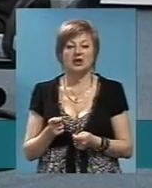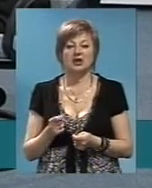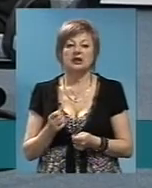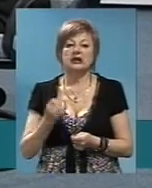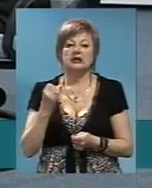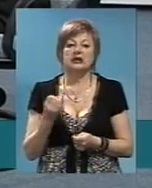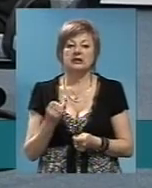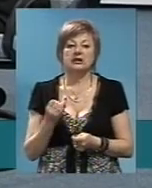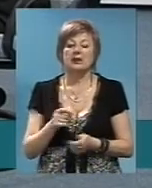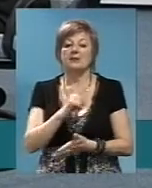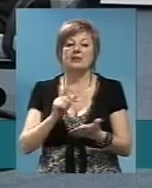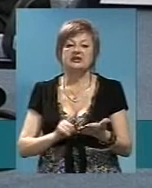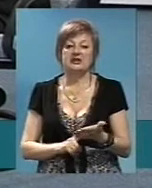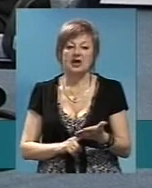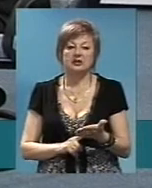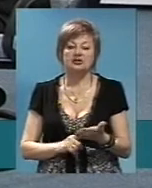і питання